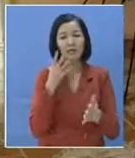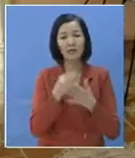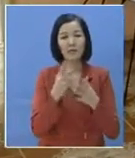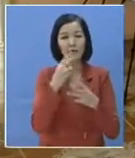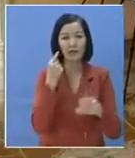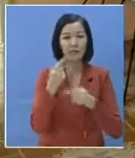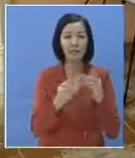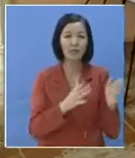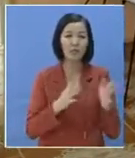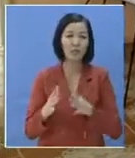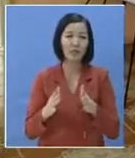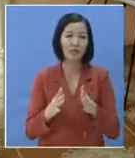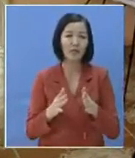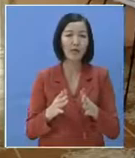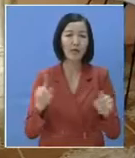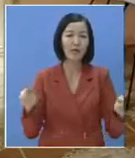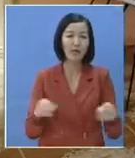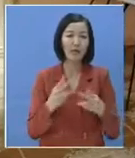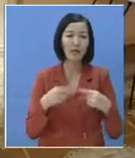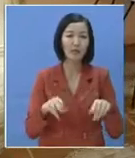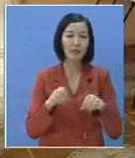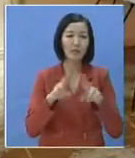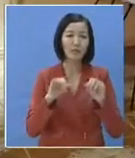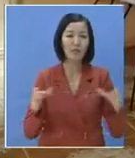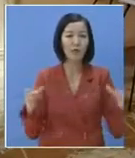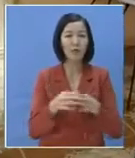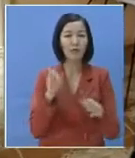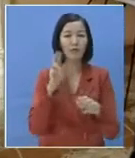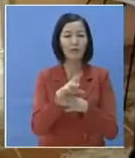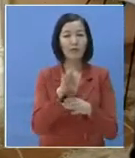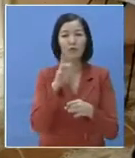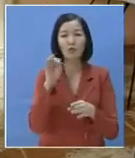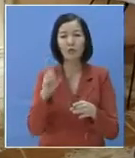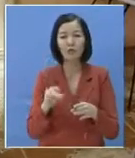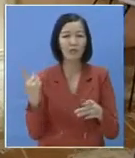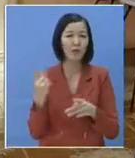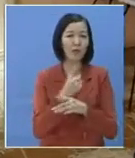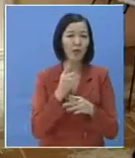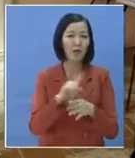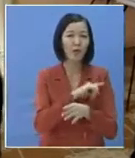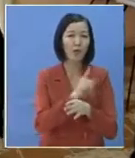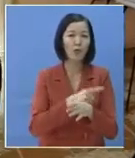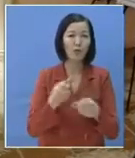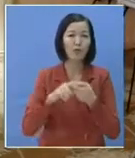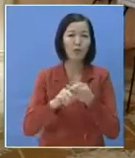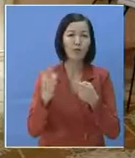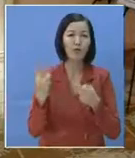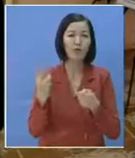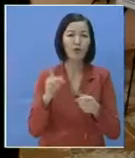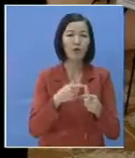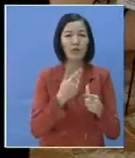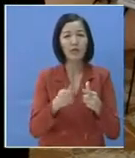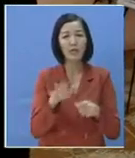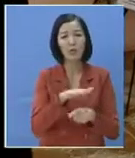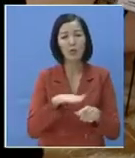и традиции. Именно поэтому мы создали специальную группу. Наш визит в Туркестанскую область прежде всего укрепит отношения двух регионов и